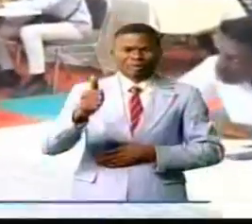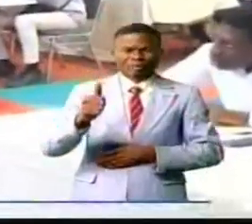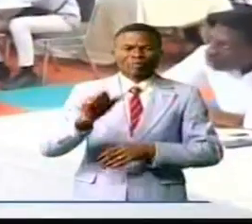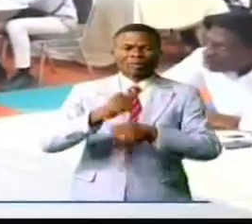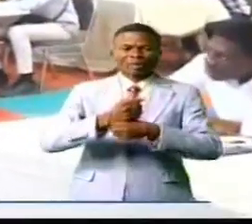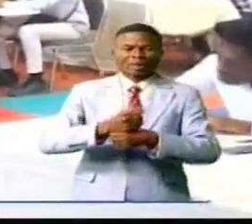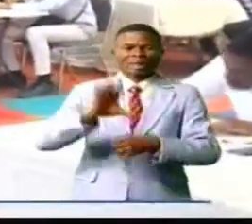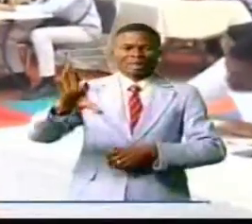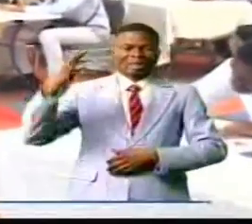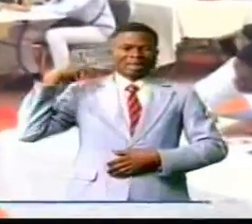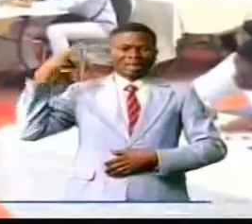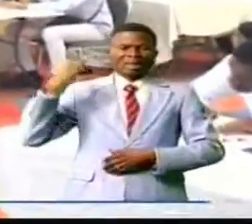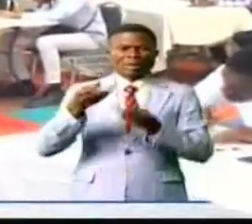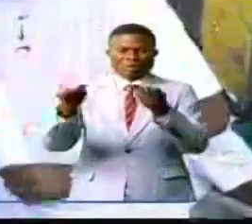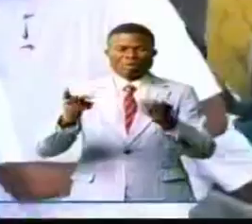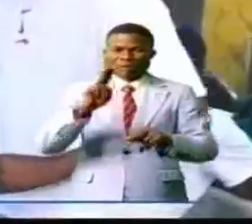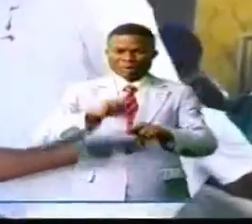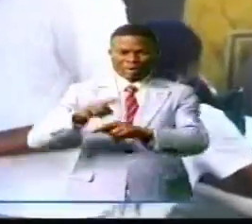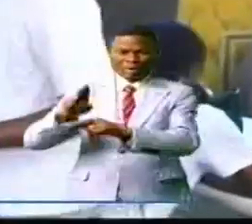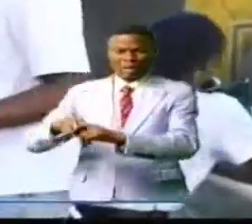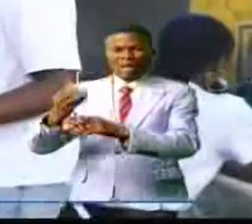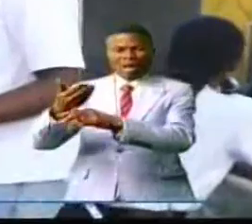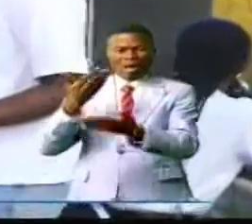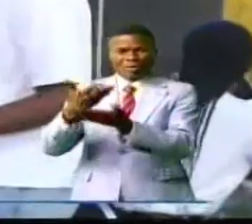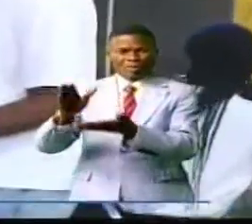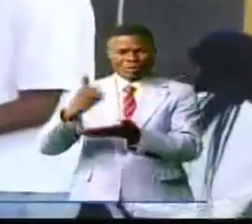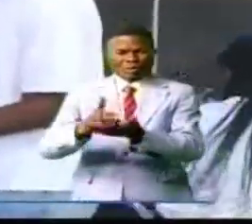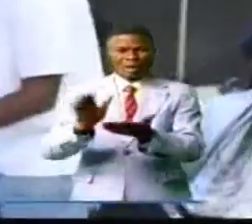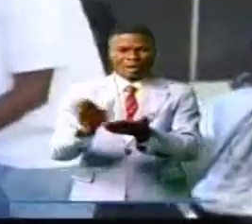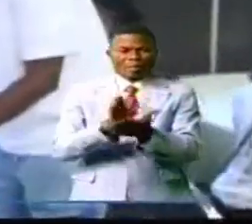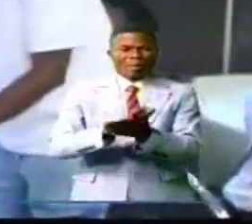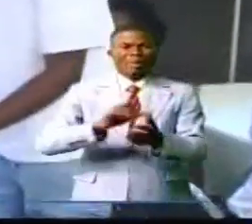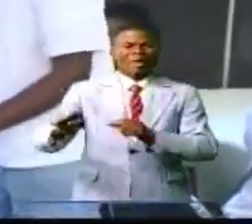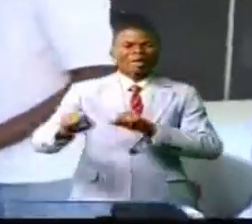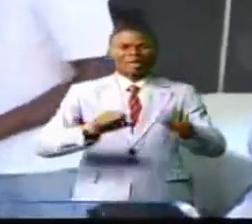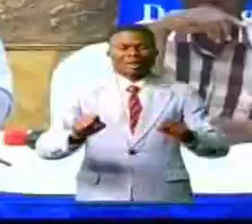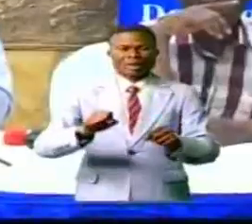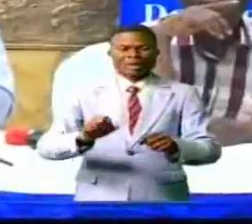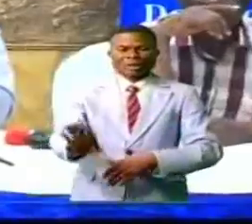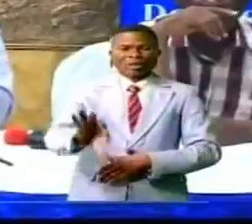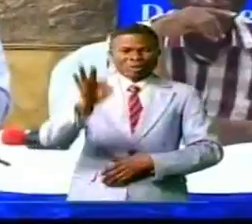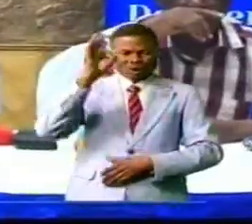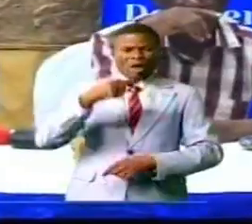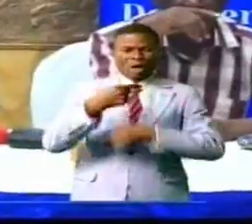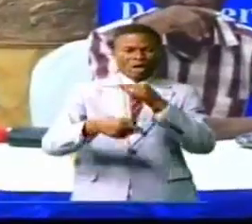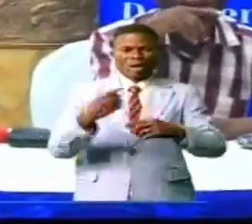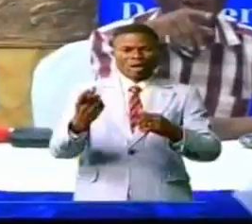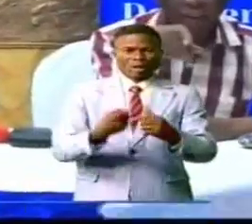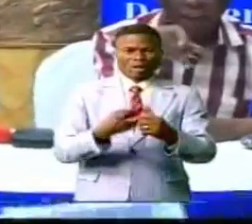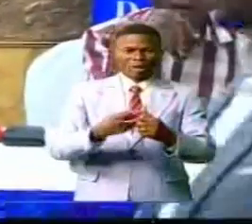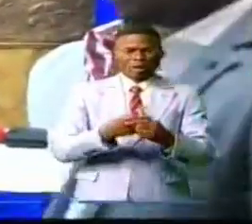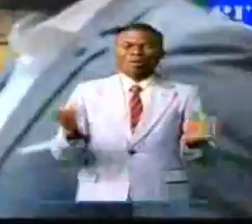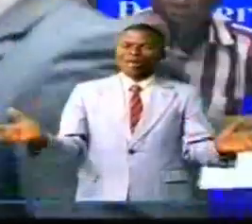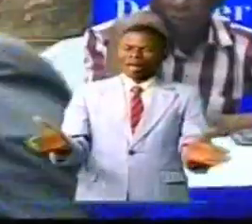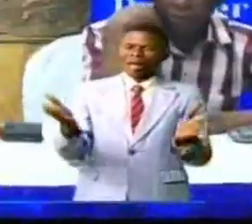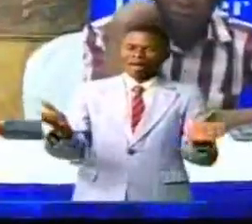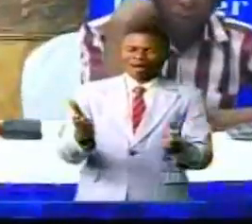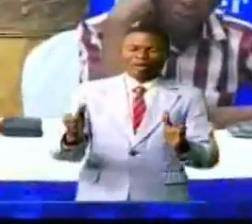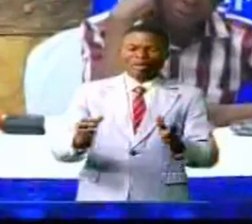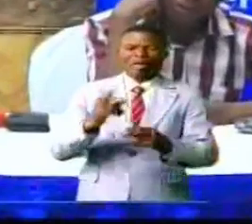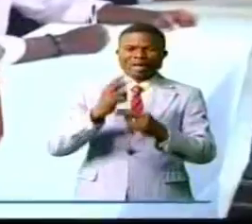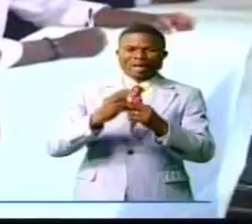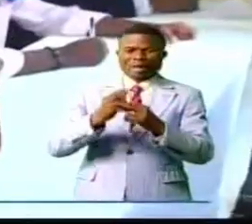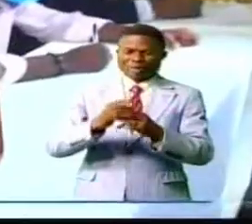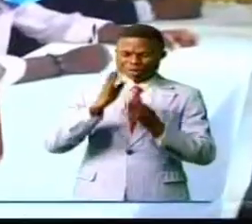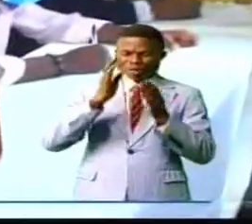des candidats dans la salle et avant la distribution des copies du test, le jury a commencé par les encourager à garder